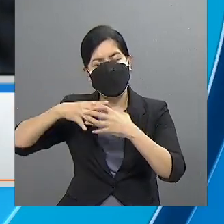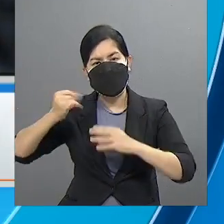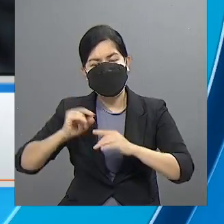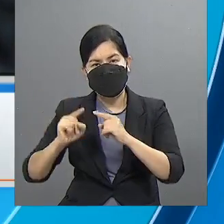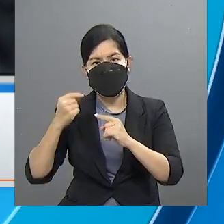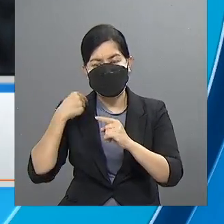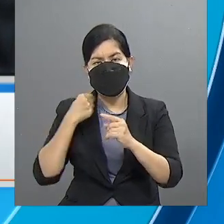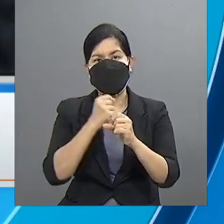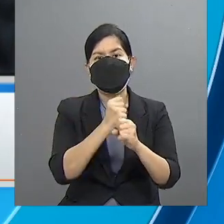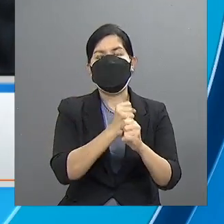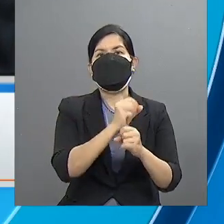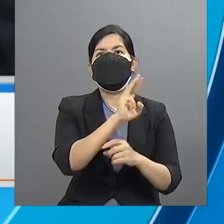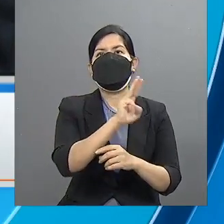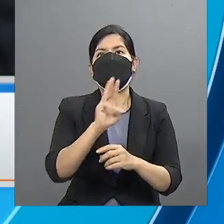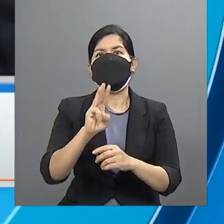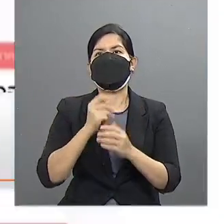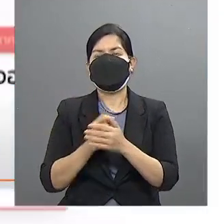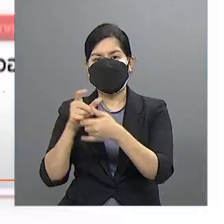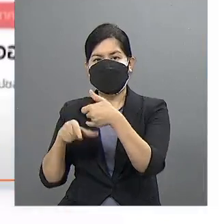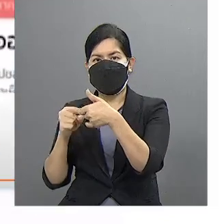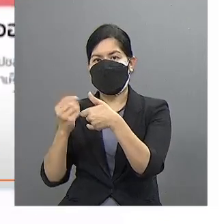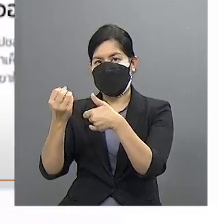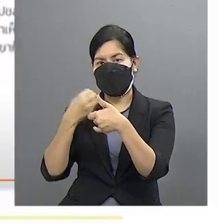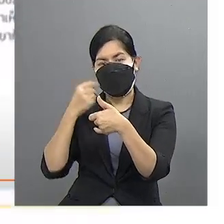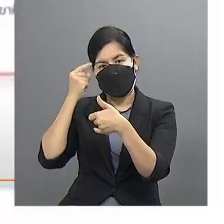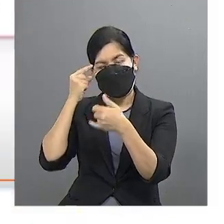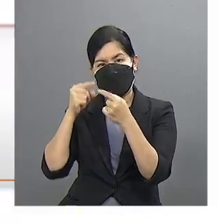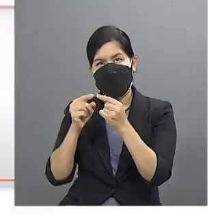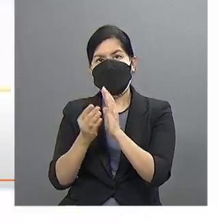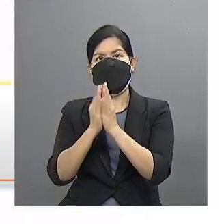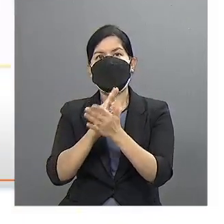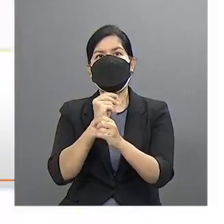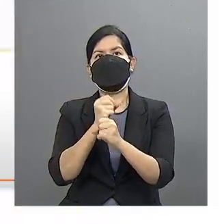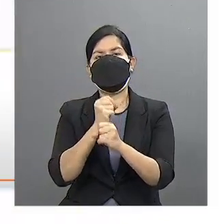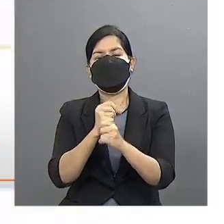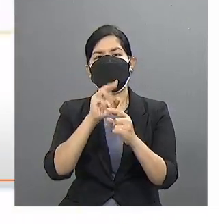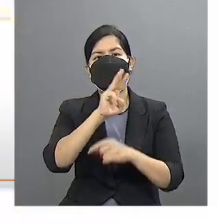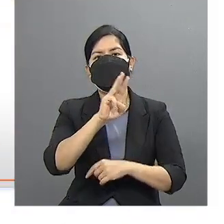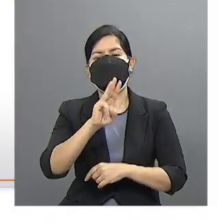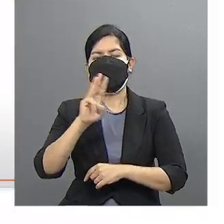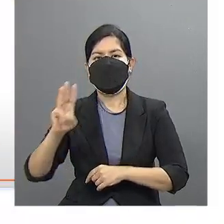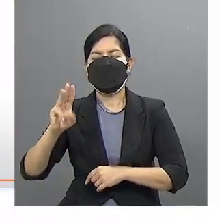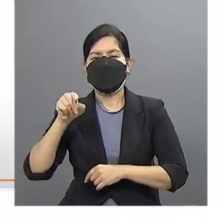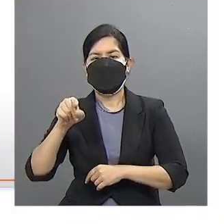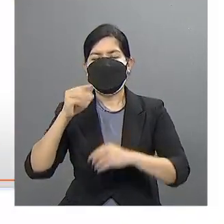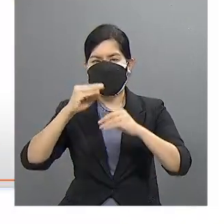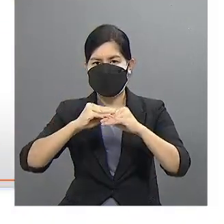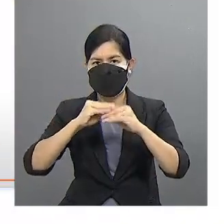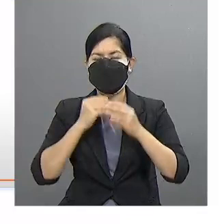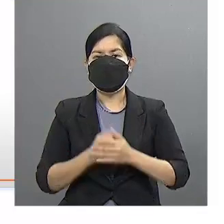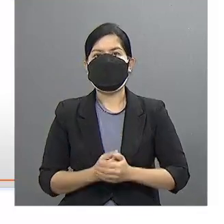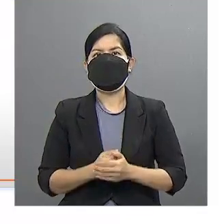มครับบอสก็มีไอเดียว่าจะเอามาทำเป็นเว็บไซต์ครับผม ครับก็คือในส่วนของเว็บไซต์ก็คือว่าช่วง